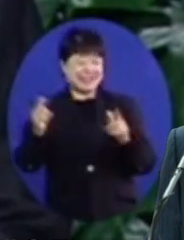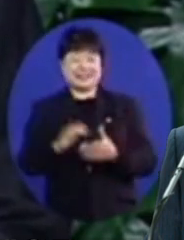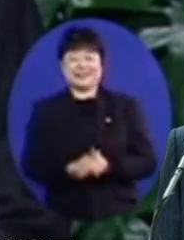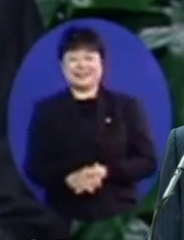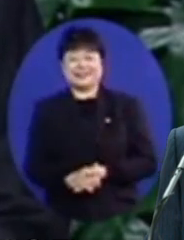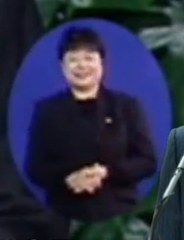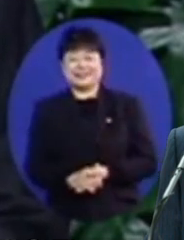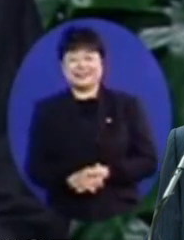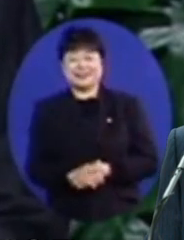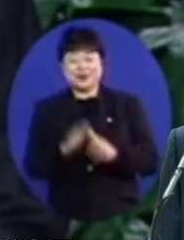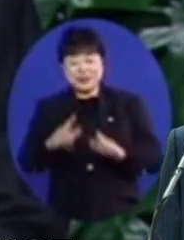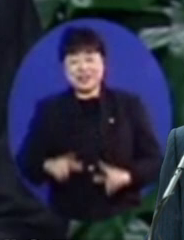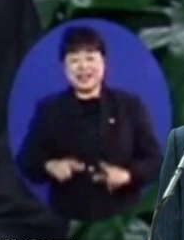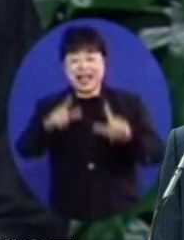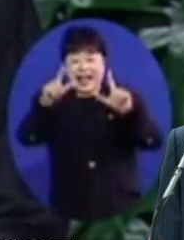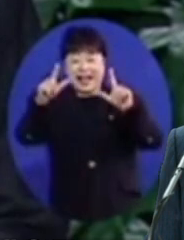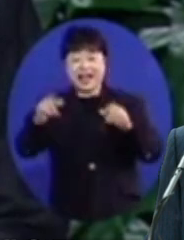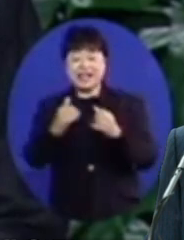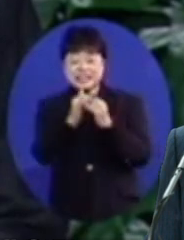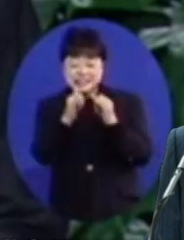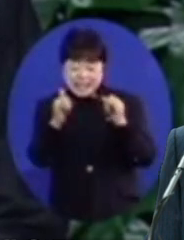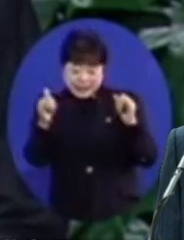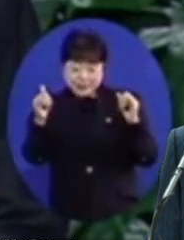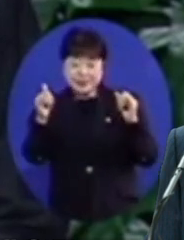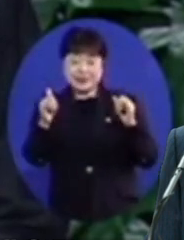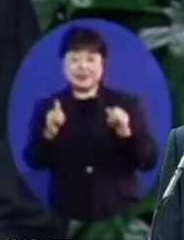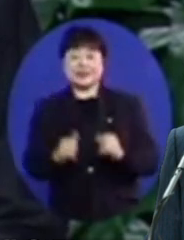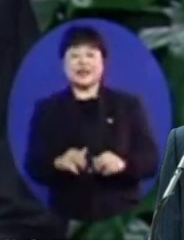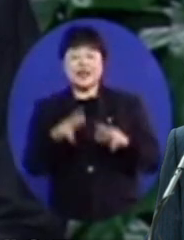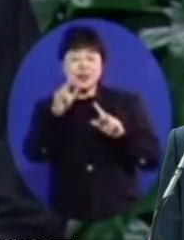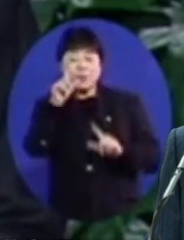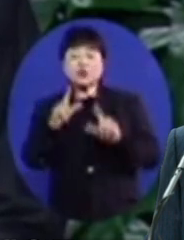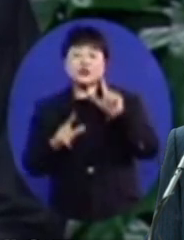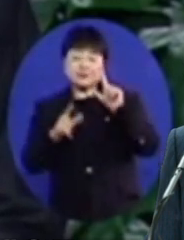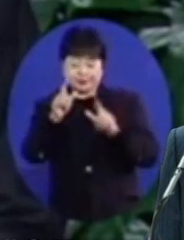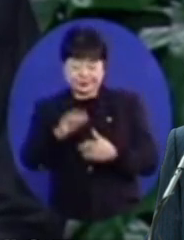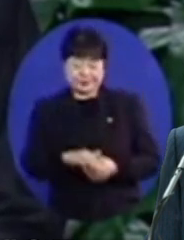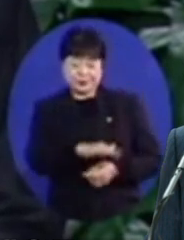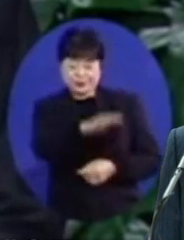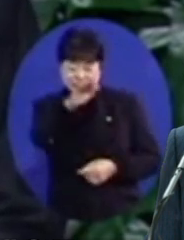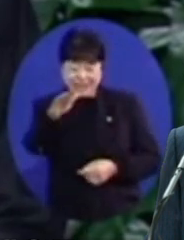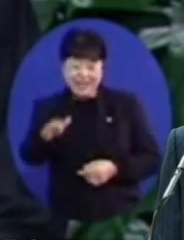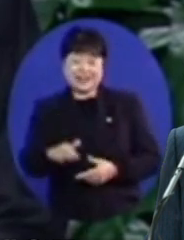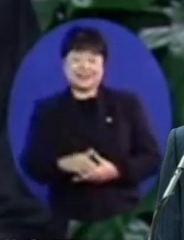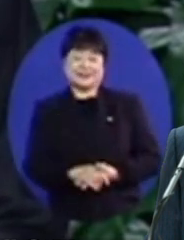이것이 오늘날 우리 사람들이 현실인 것입니다 우리가